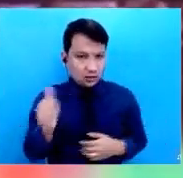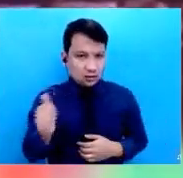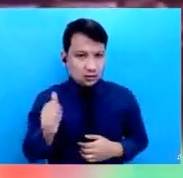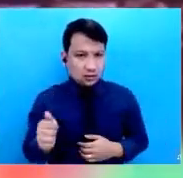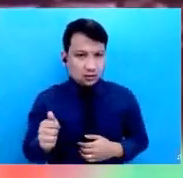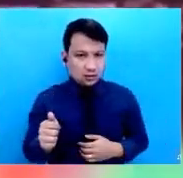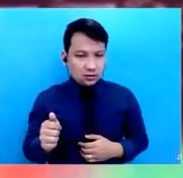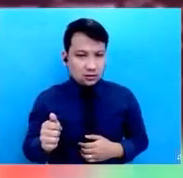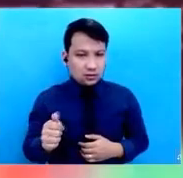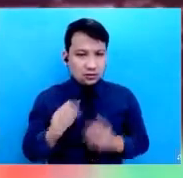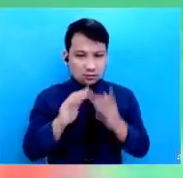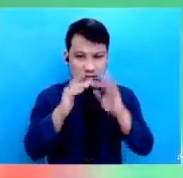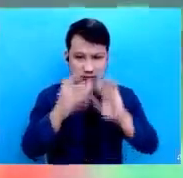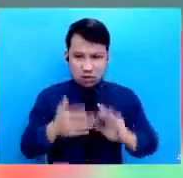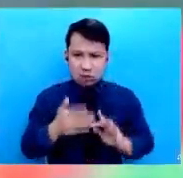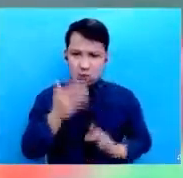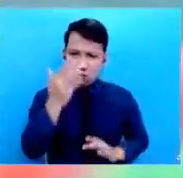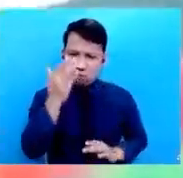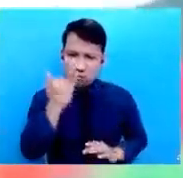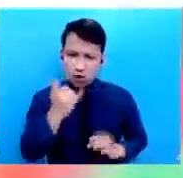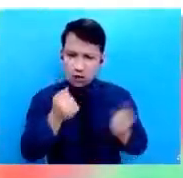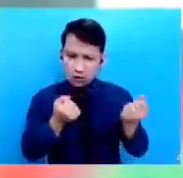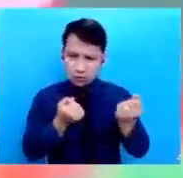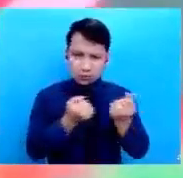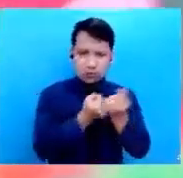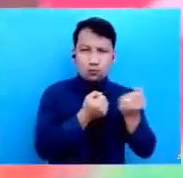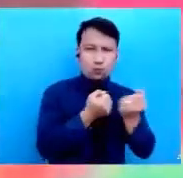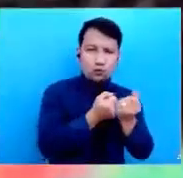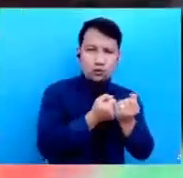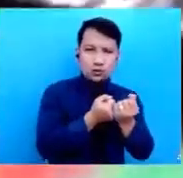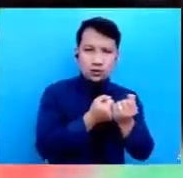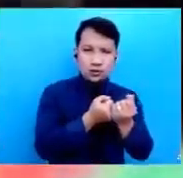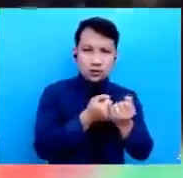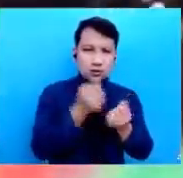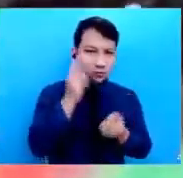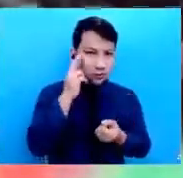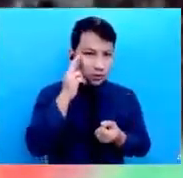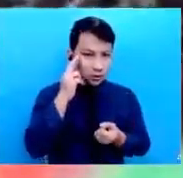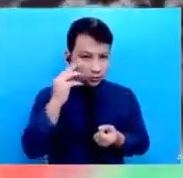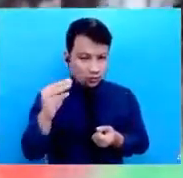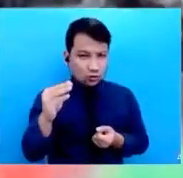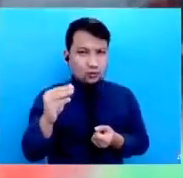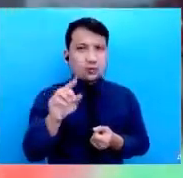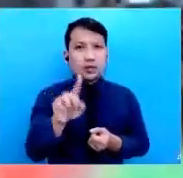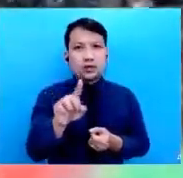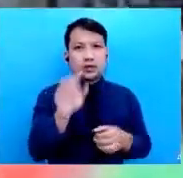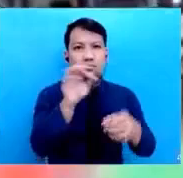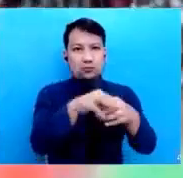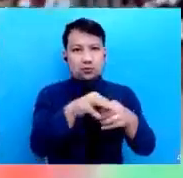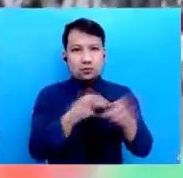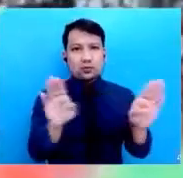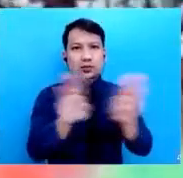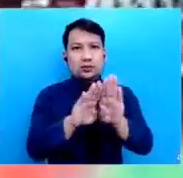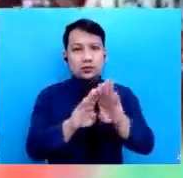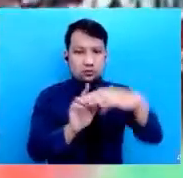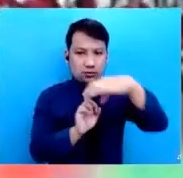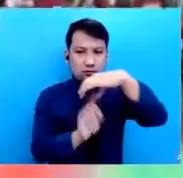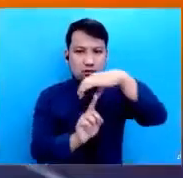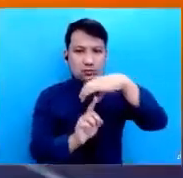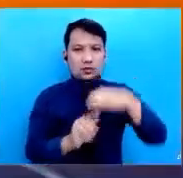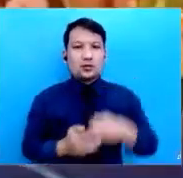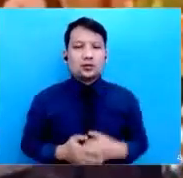ng netizens, bakit todo suporta si Toni kay Marcoleta na isa sa mga bumoto na isara ang